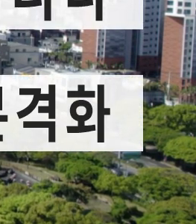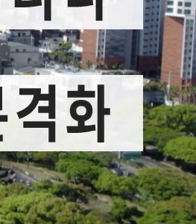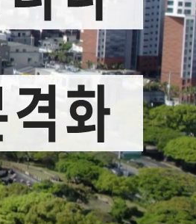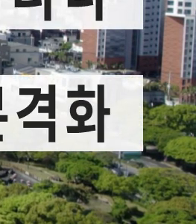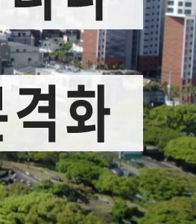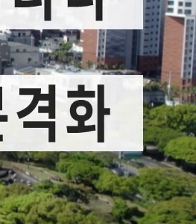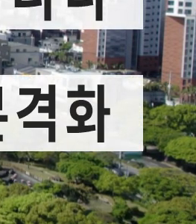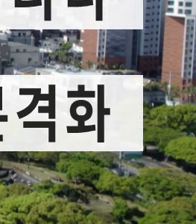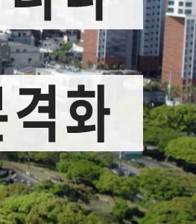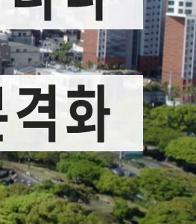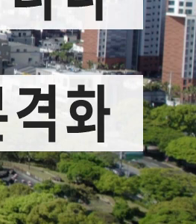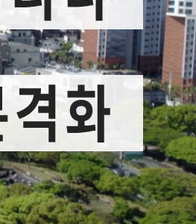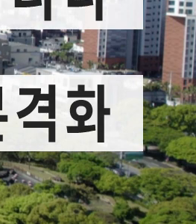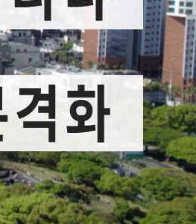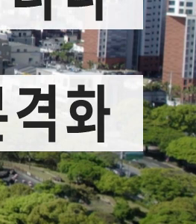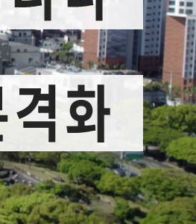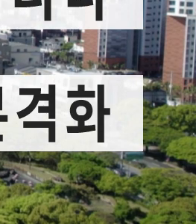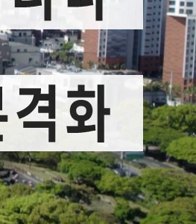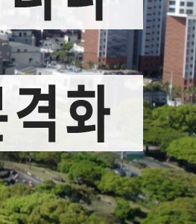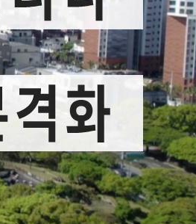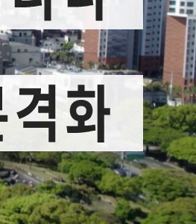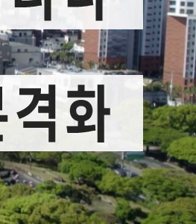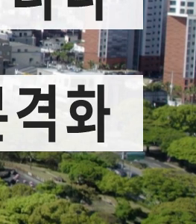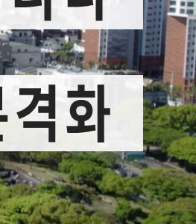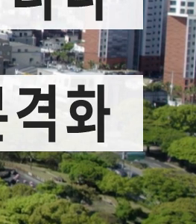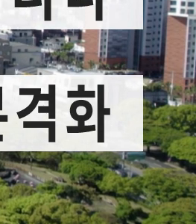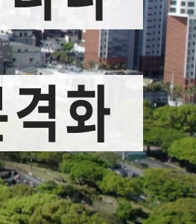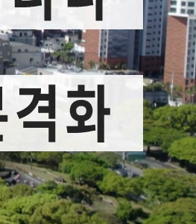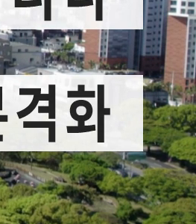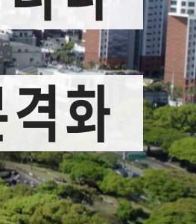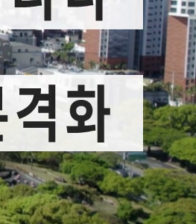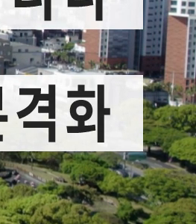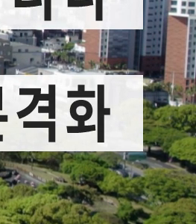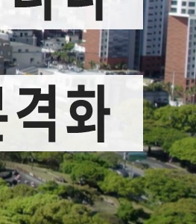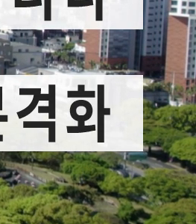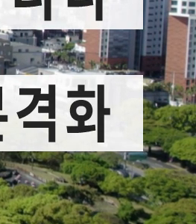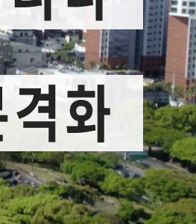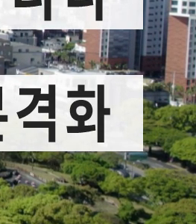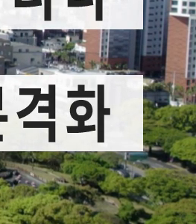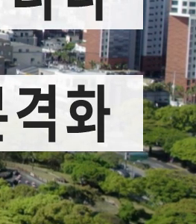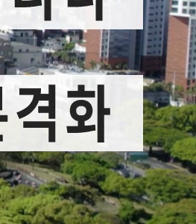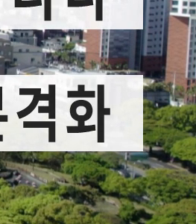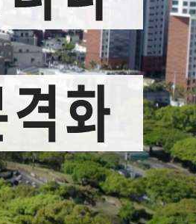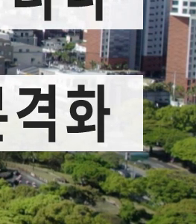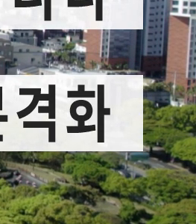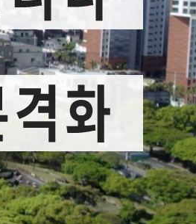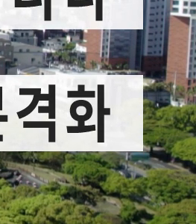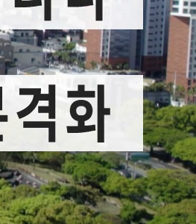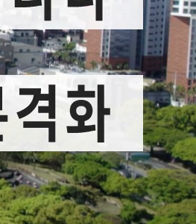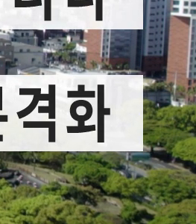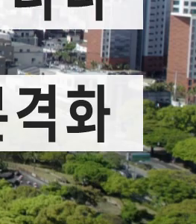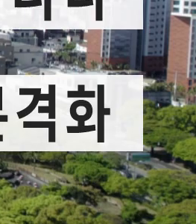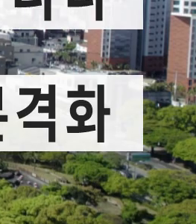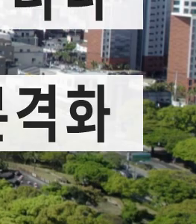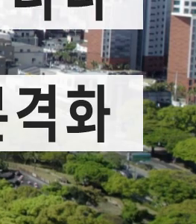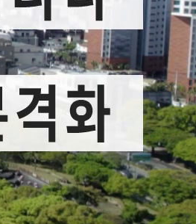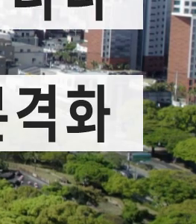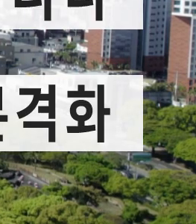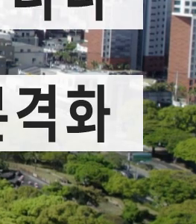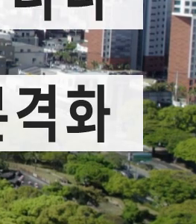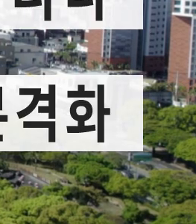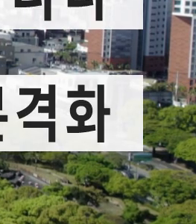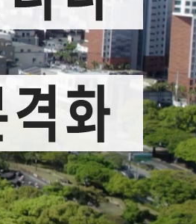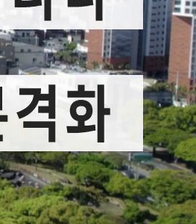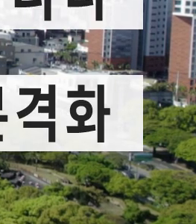2026년 제주에서 열리는 제107회 전국체육대회와 제46회 전국장애인체육대회의 성공적인